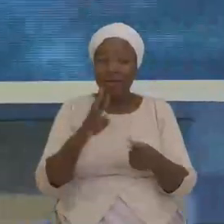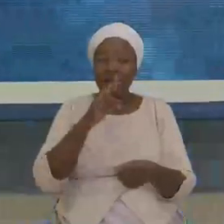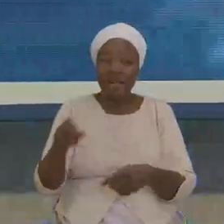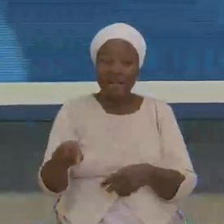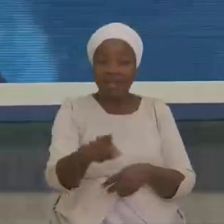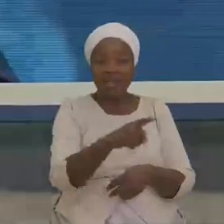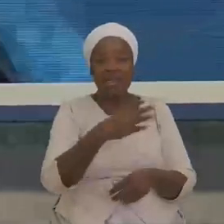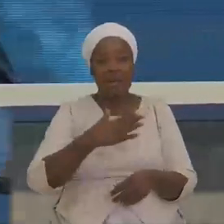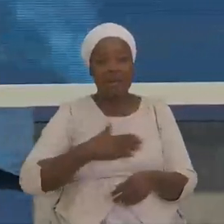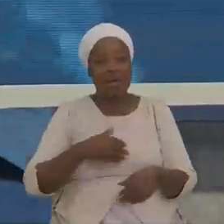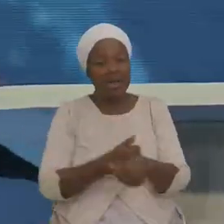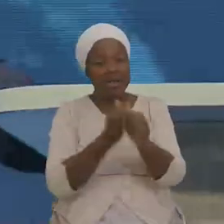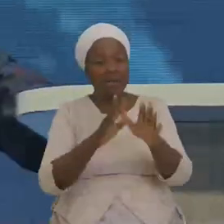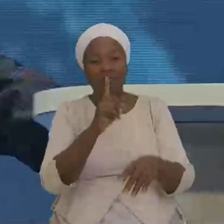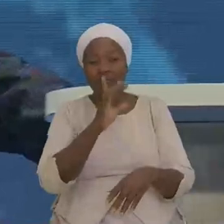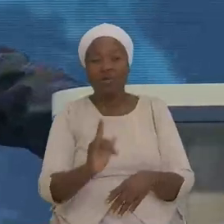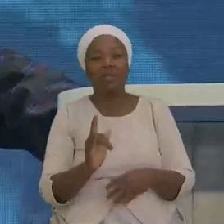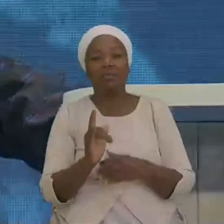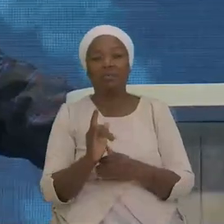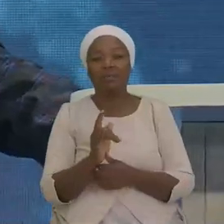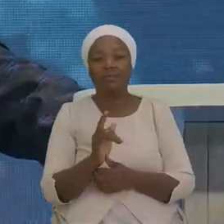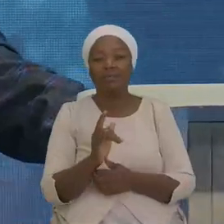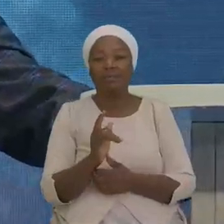alors vous serez vraiment mes disciples.